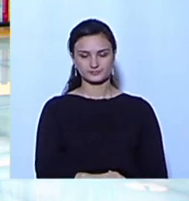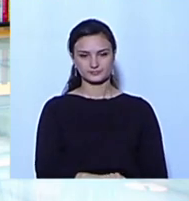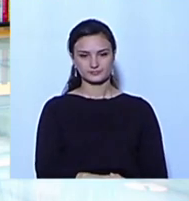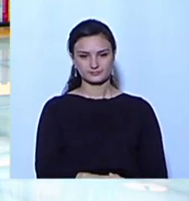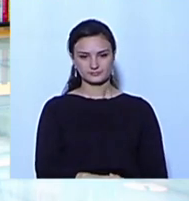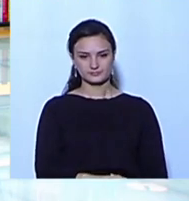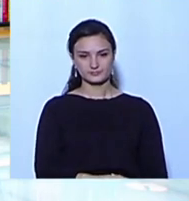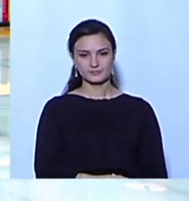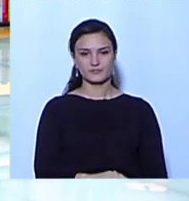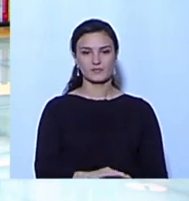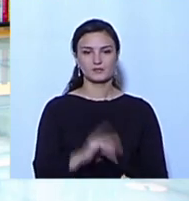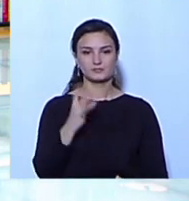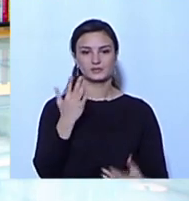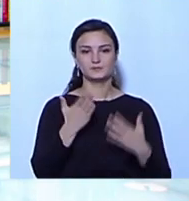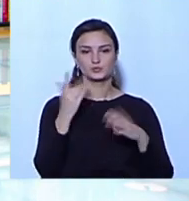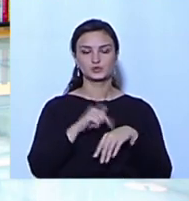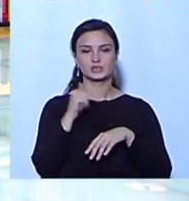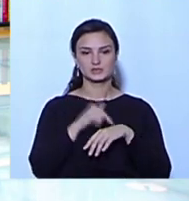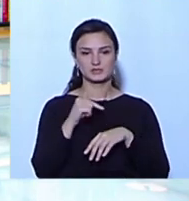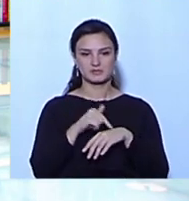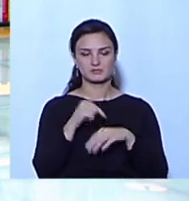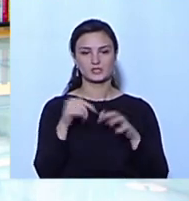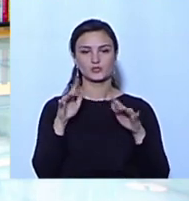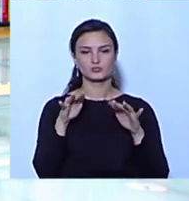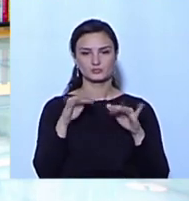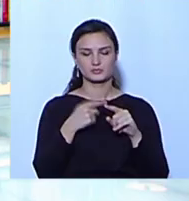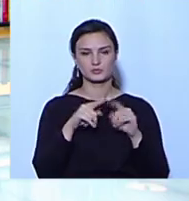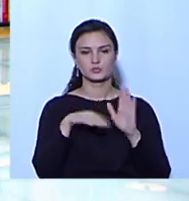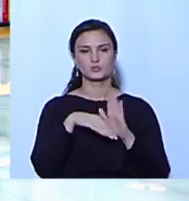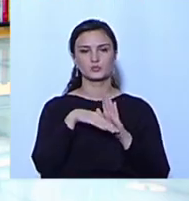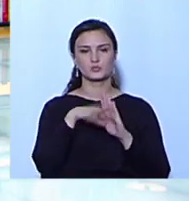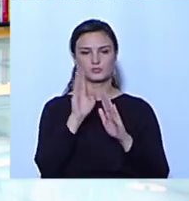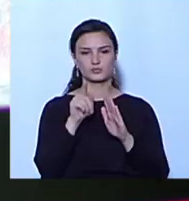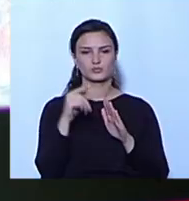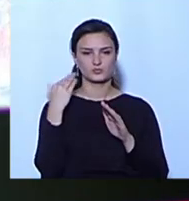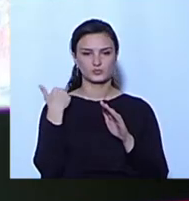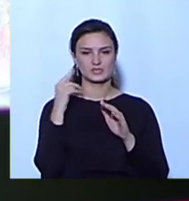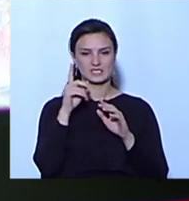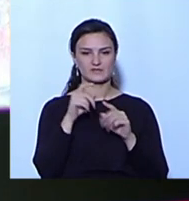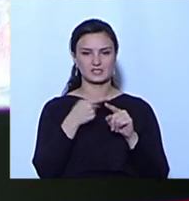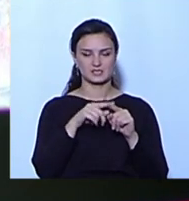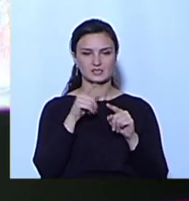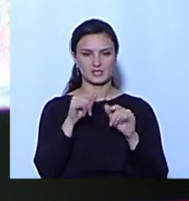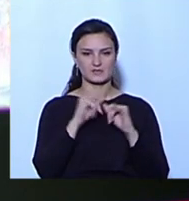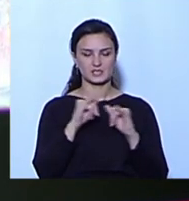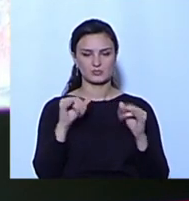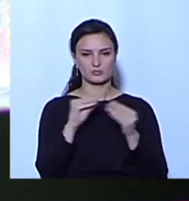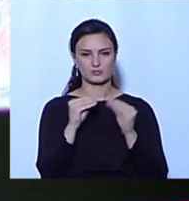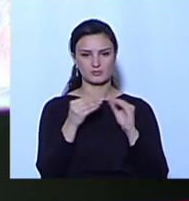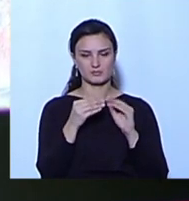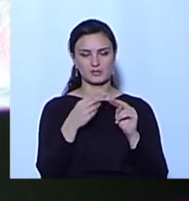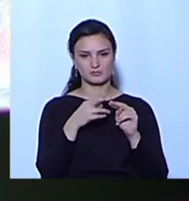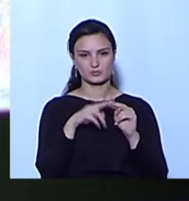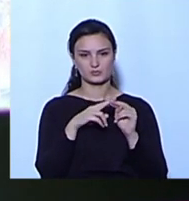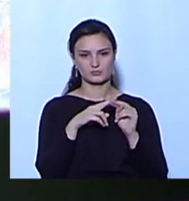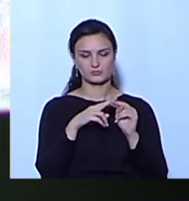თუ ჩვენ გვეწყება შეგრძნებებით დაბუჟებით, ეს უფრო არის უშუალოდ ზურგის ტვინიდან განვითარებული პრობლემა. ამიტომ აი